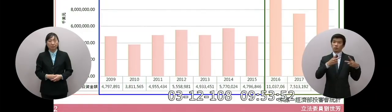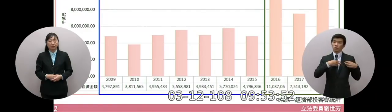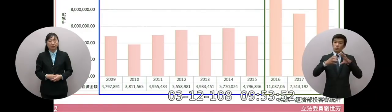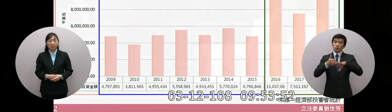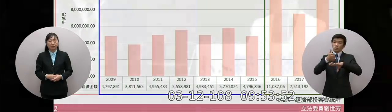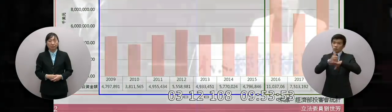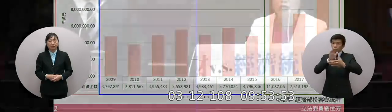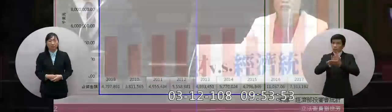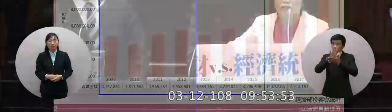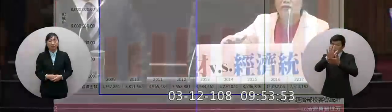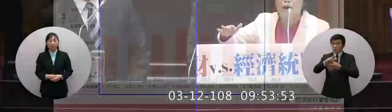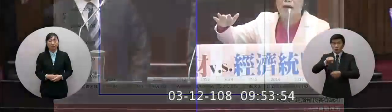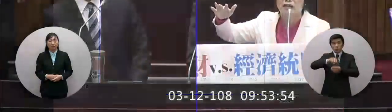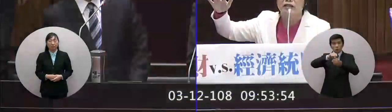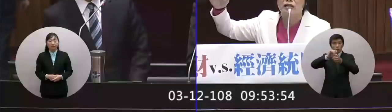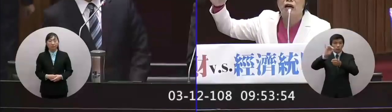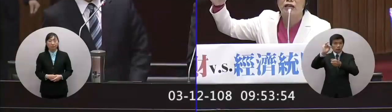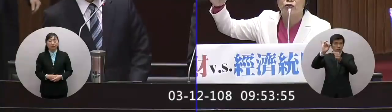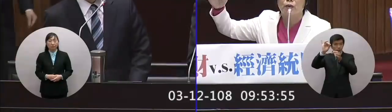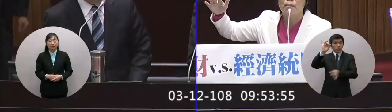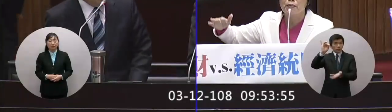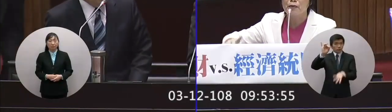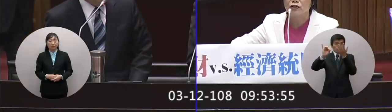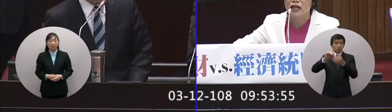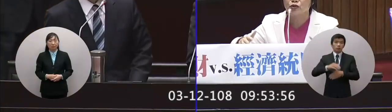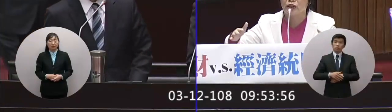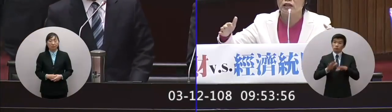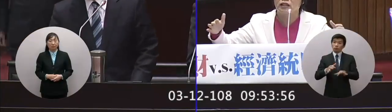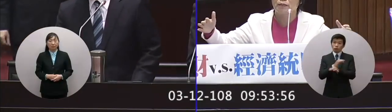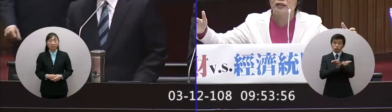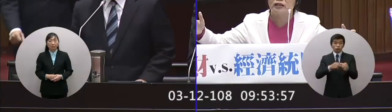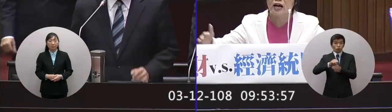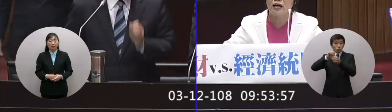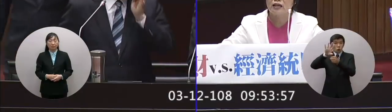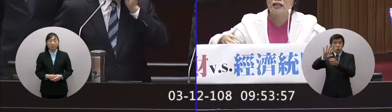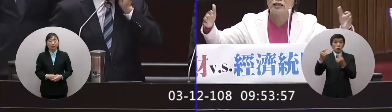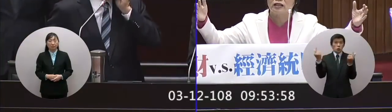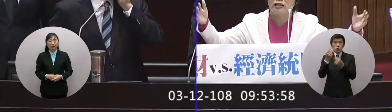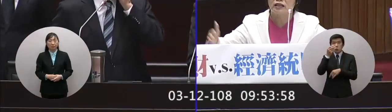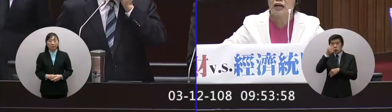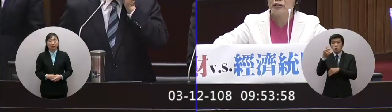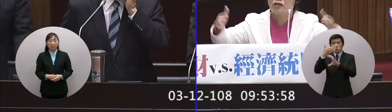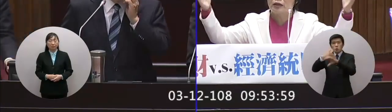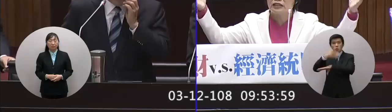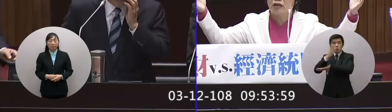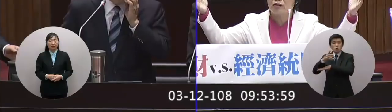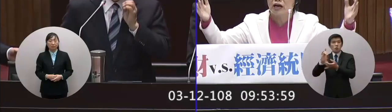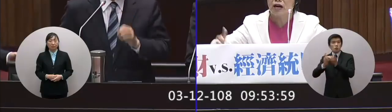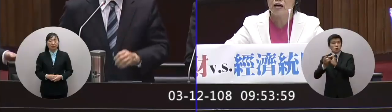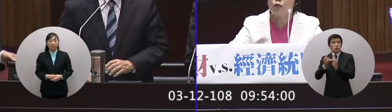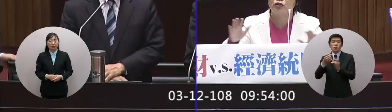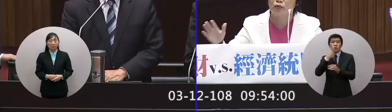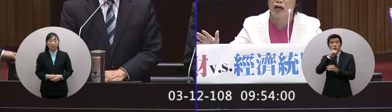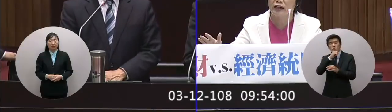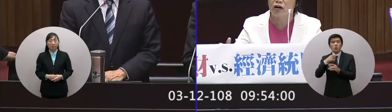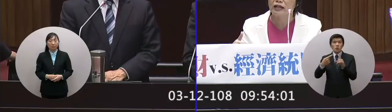近100亿美元，所以其实是慢慢在升高当中，并没有像所谓特定媒体一样离心离德，台湾人都要走了